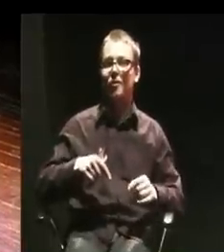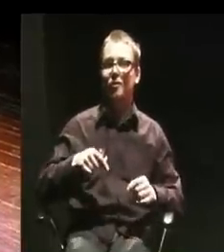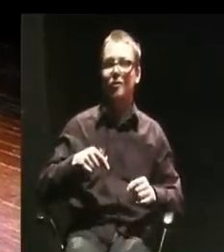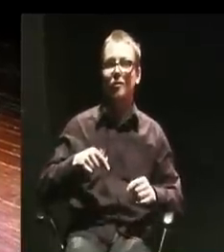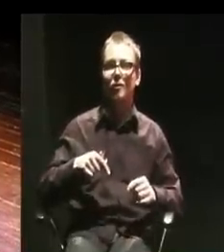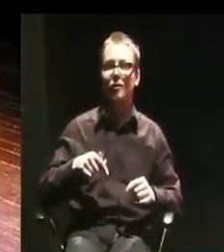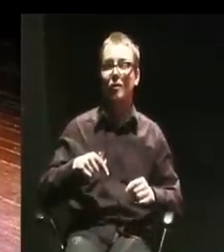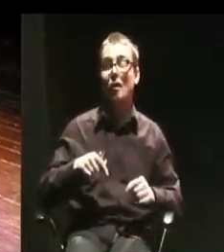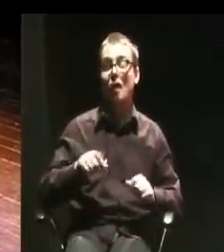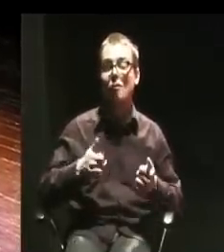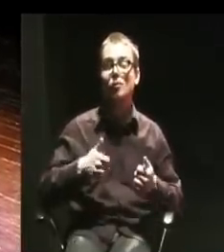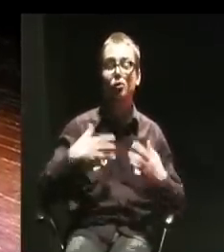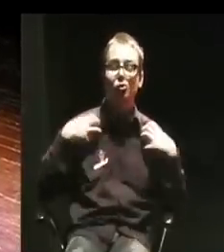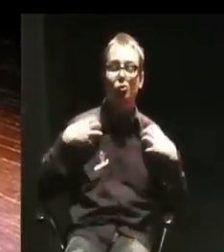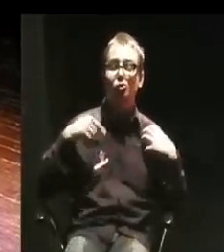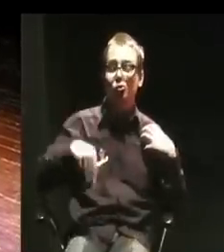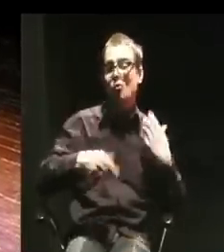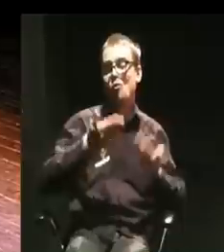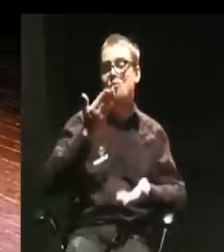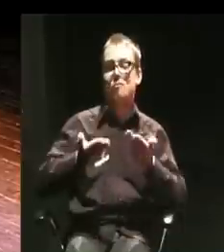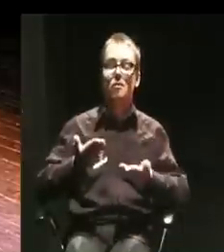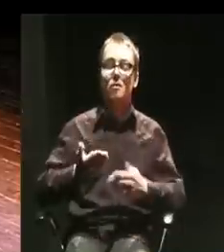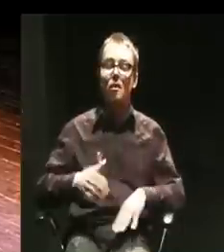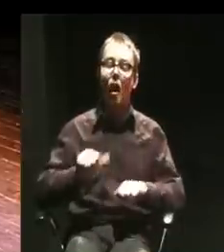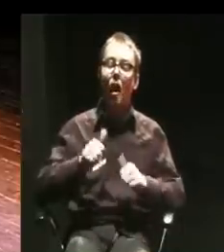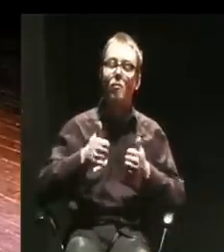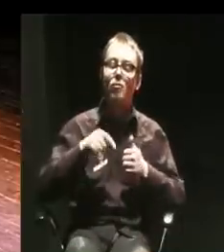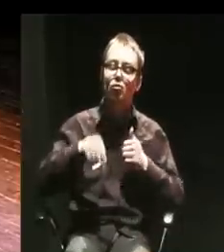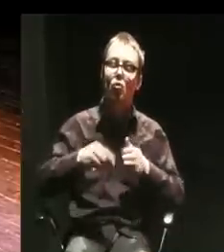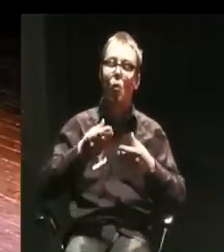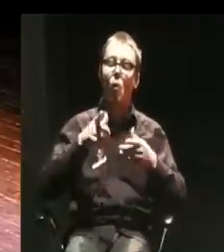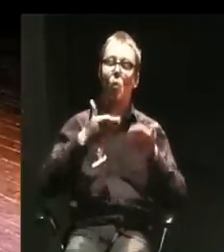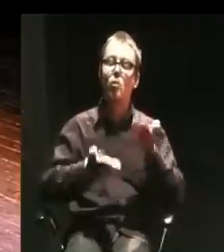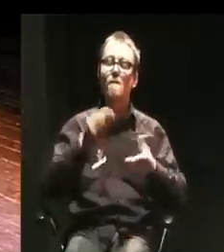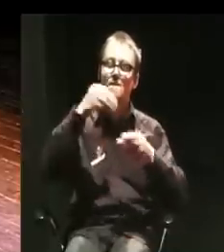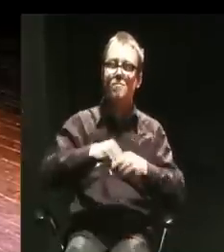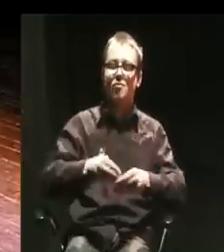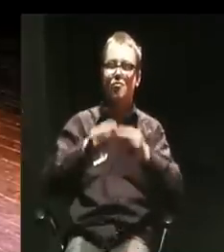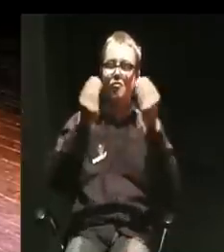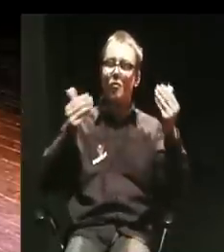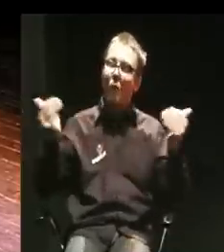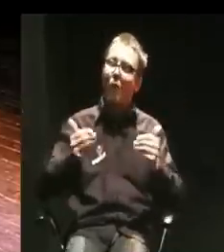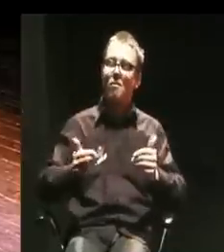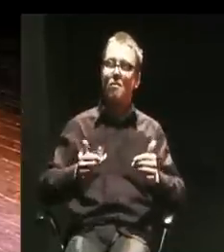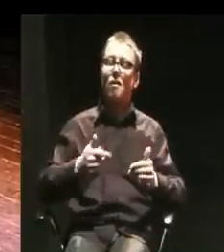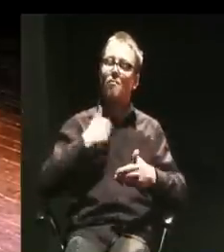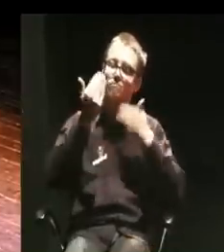trud swojego życia niejako, ale żeby tutaj się dalej rozwijali. Tego sobie wam życzę i